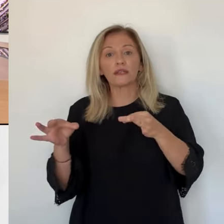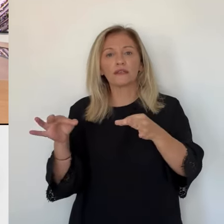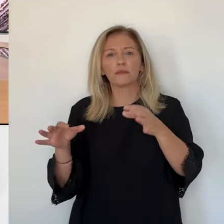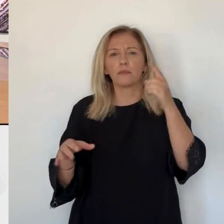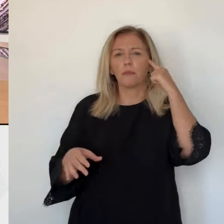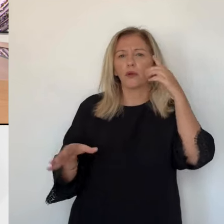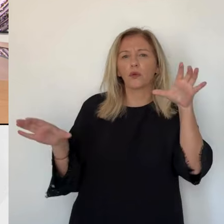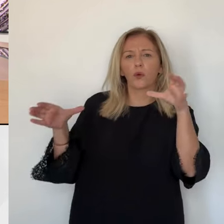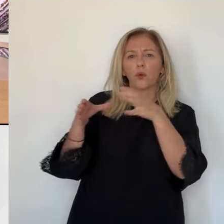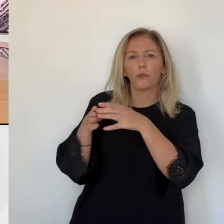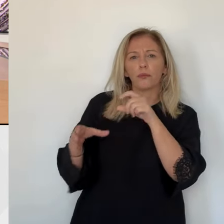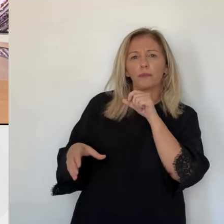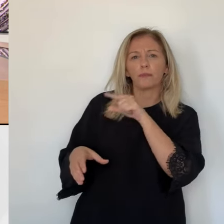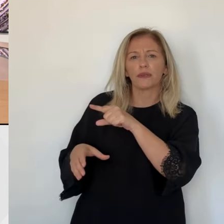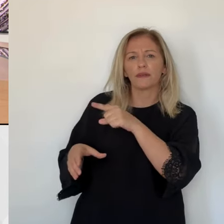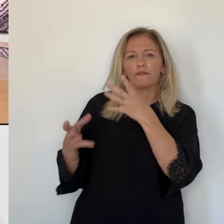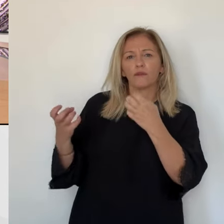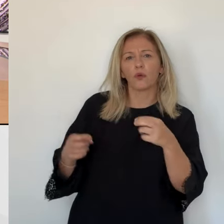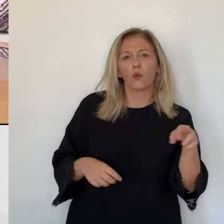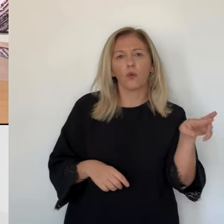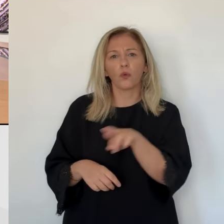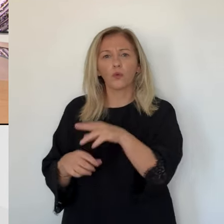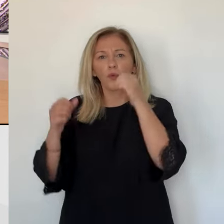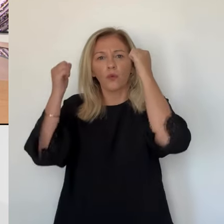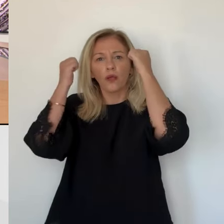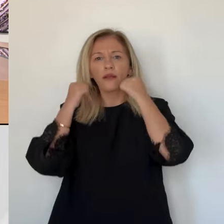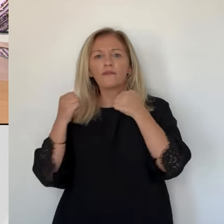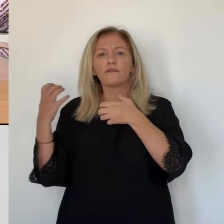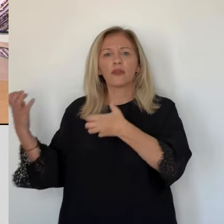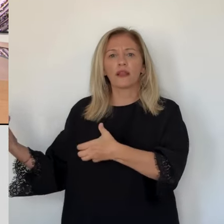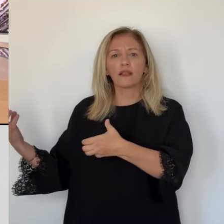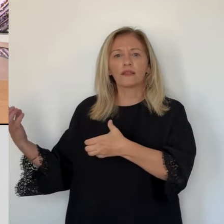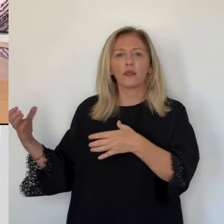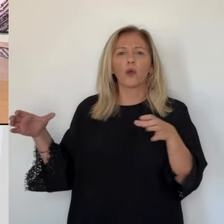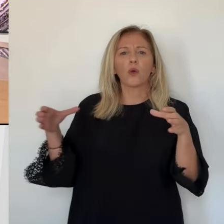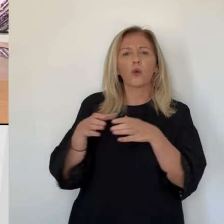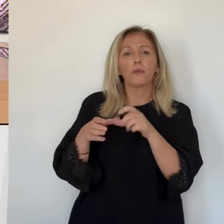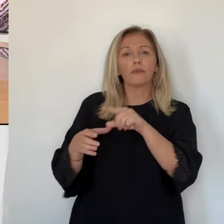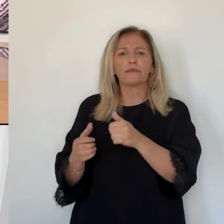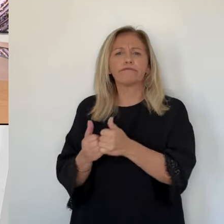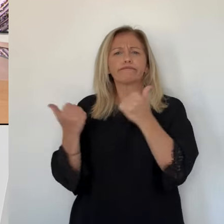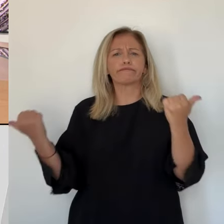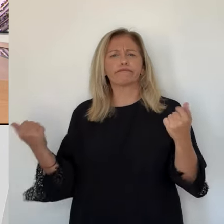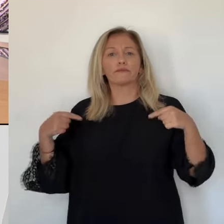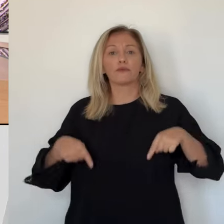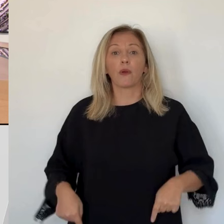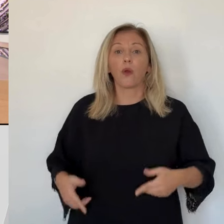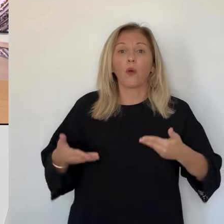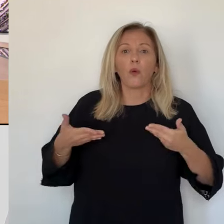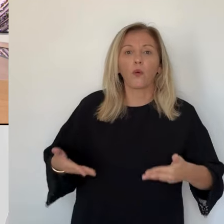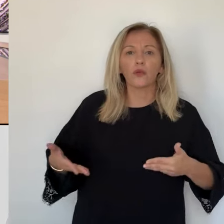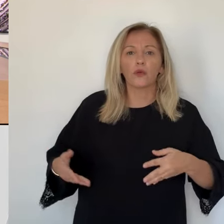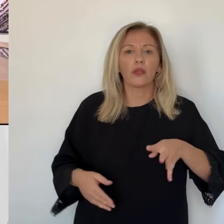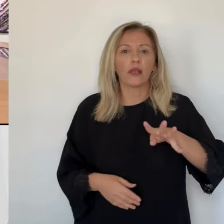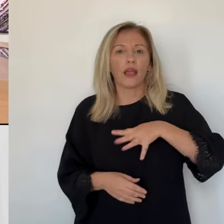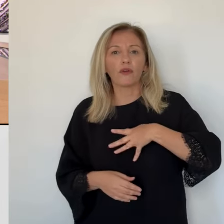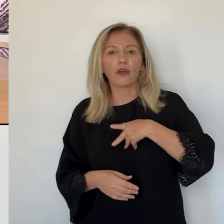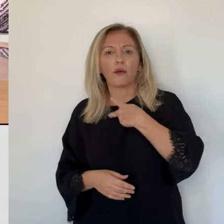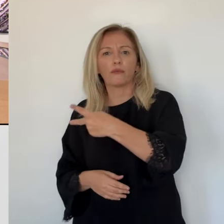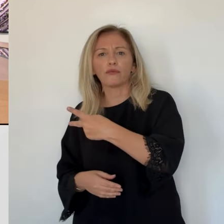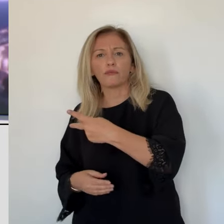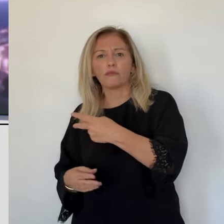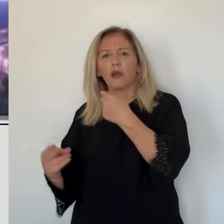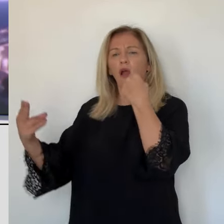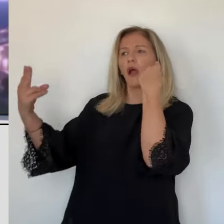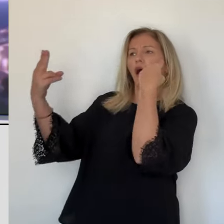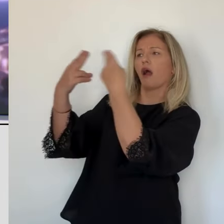aussi derrière le groupuscule qui avait annoncé la reconstitution du FLNC un an plus tôt. Aujourd'hui, l'heure était aux plaidoiries de la défense.